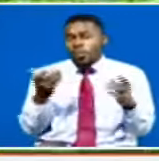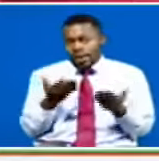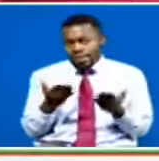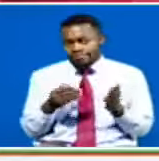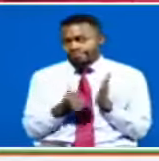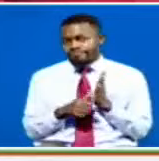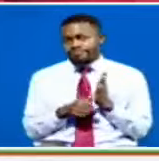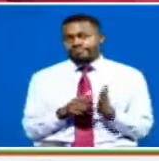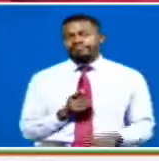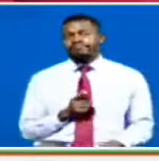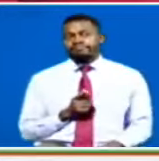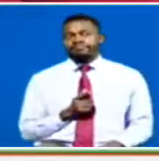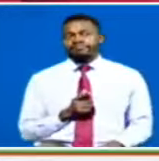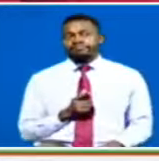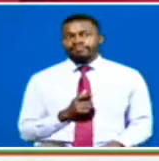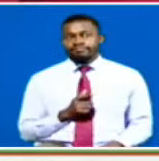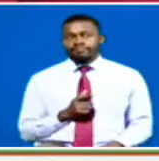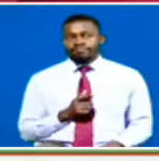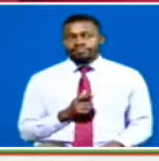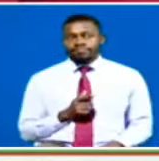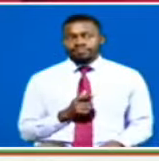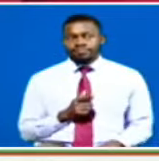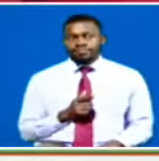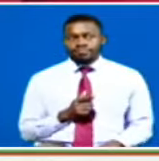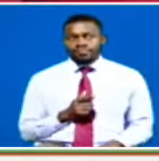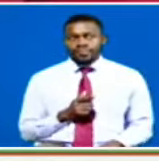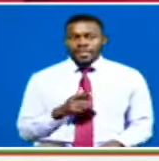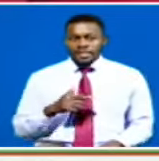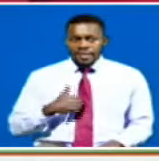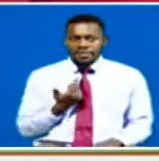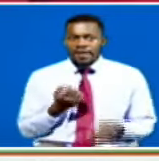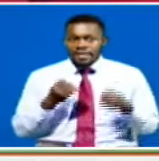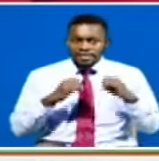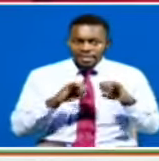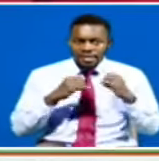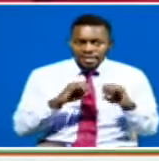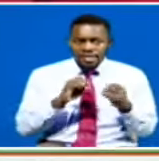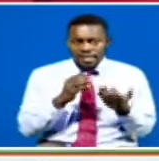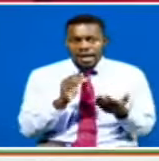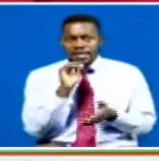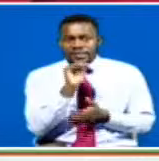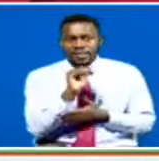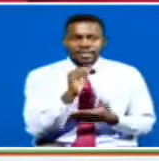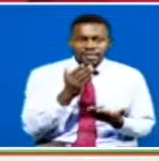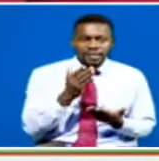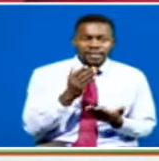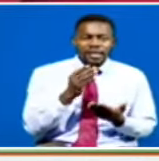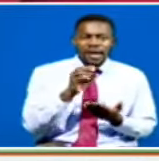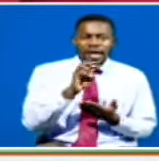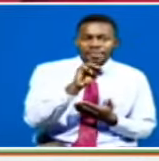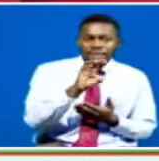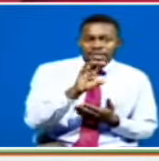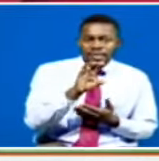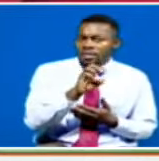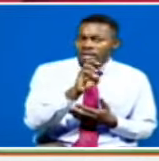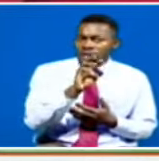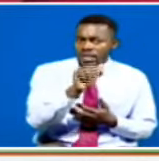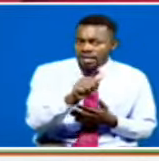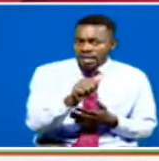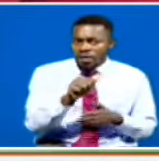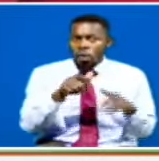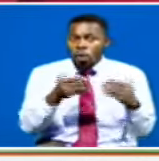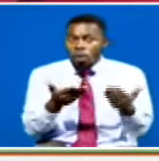yake. Jaribu kuingia kwa wadi administrator, nikajaza bursary, sikupata usaidizi. Nikajaribu kutuma request